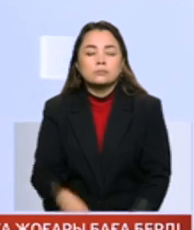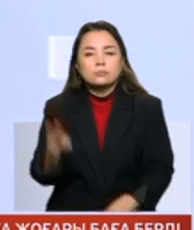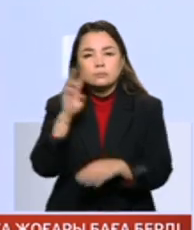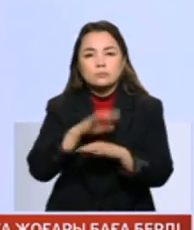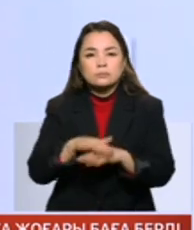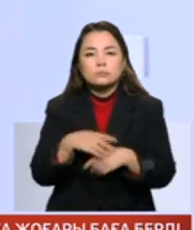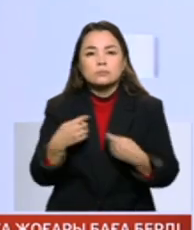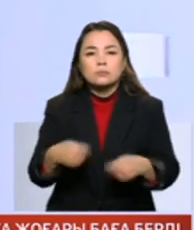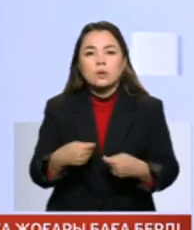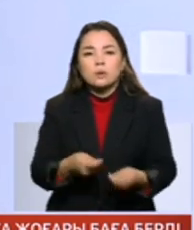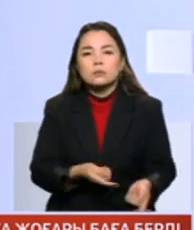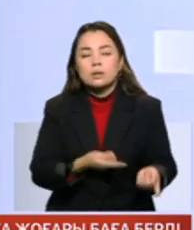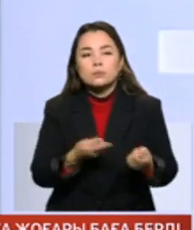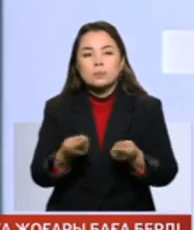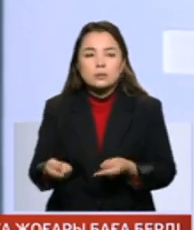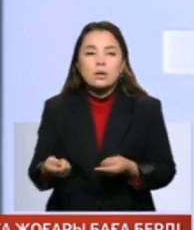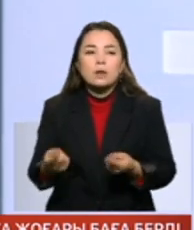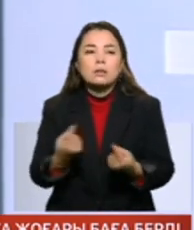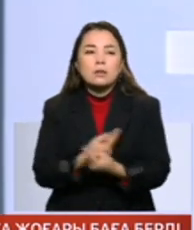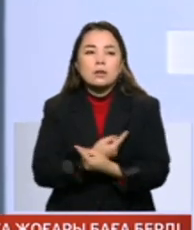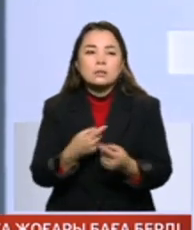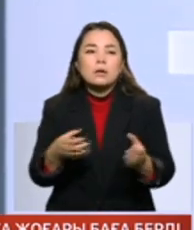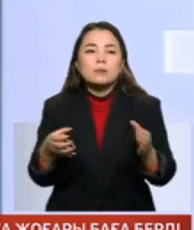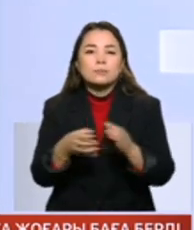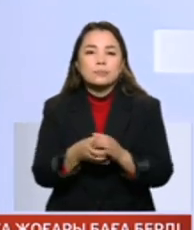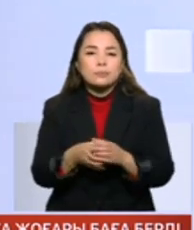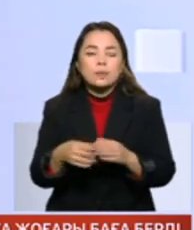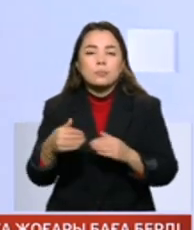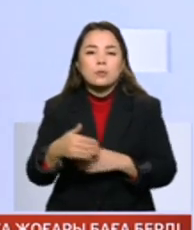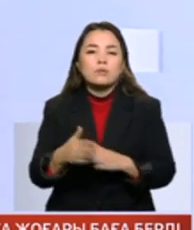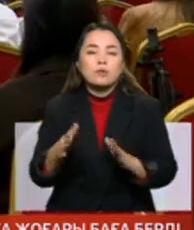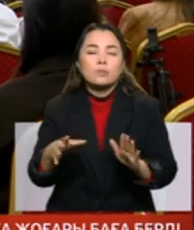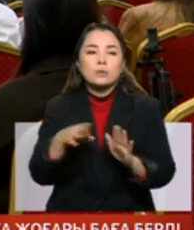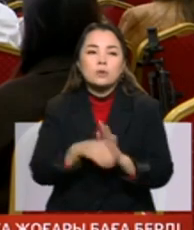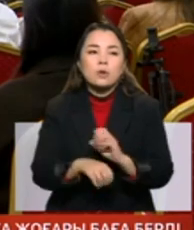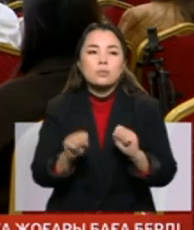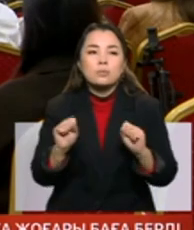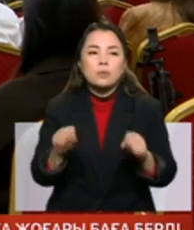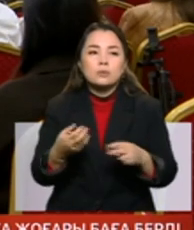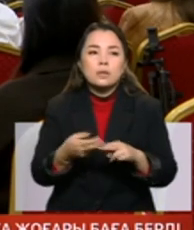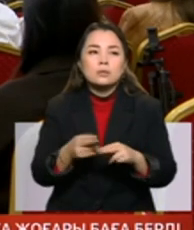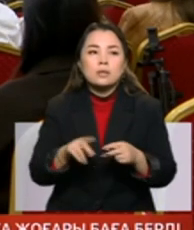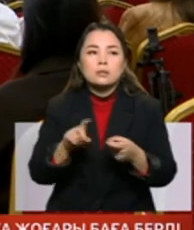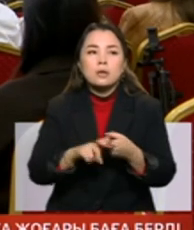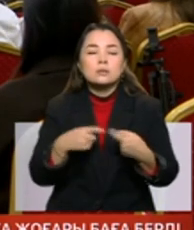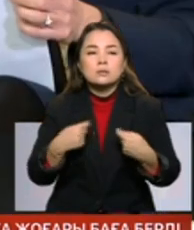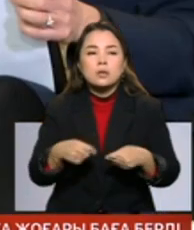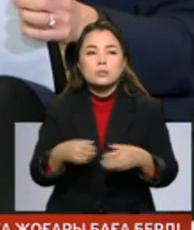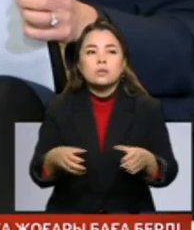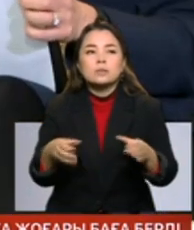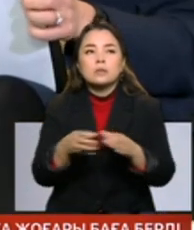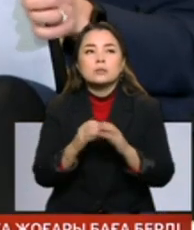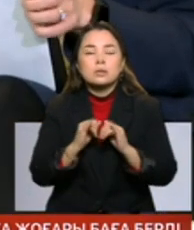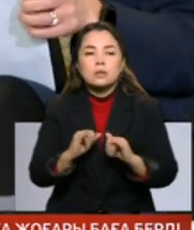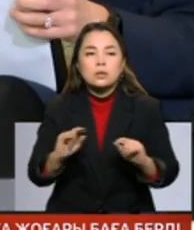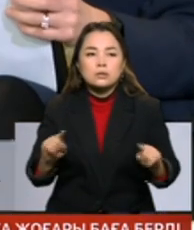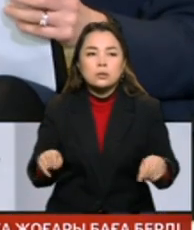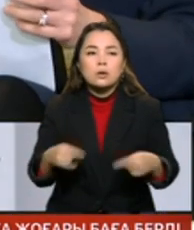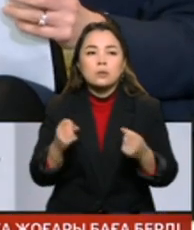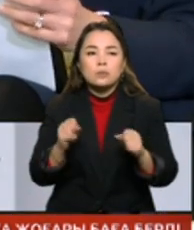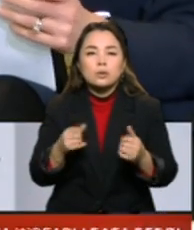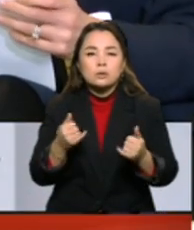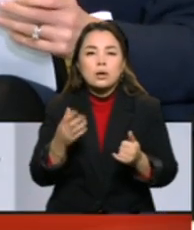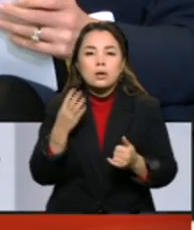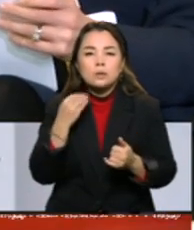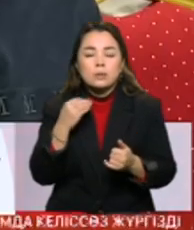Еліміздегі тауар тасымалдайтын логистикалық компаниялардың бірі платформаға енгізілуі мүмкін. Сол арқылы сауда секторын жандандыруға мүмкіндік туады. Бұл